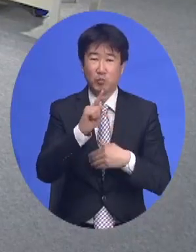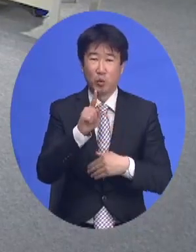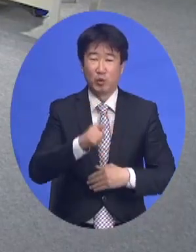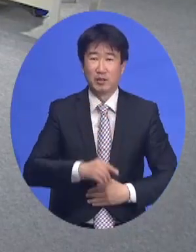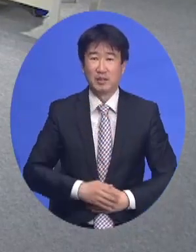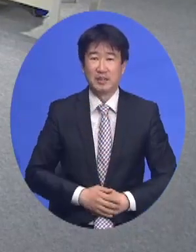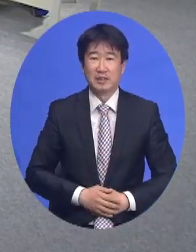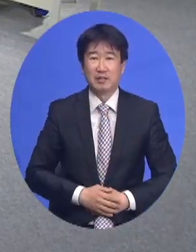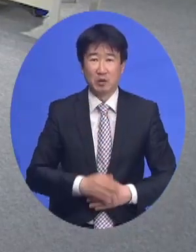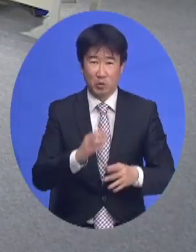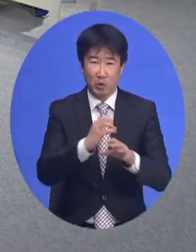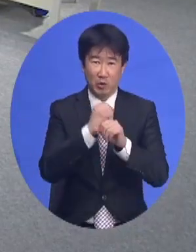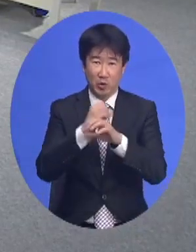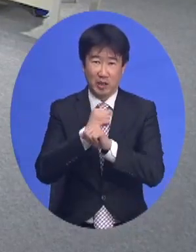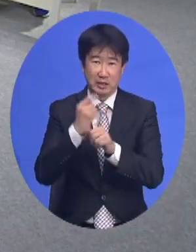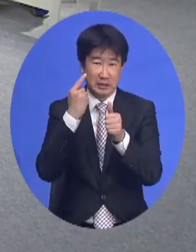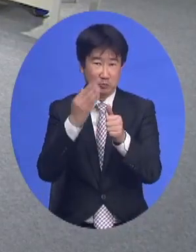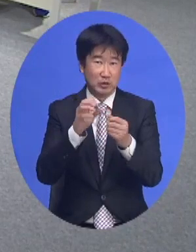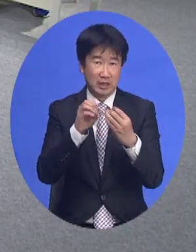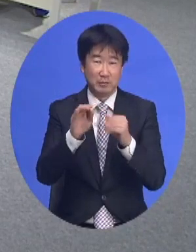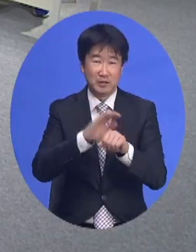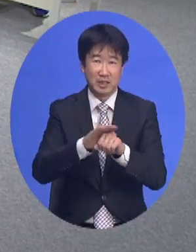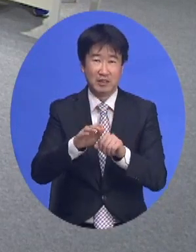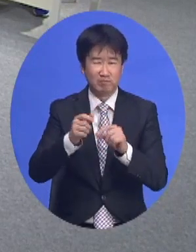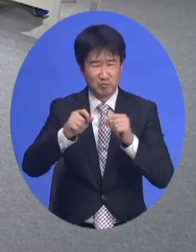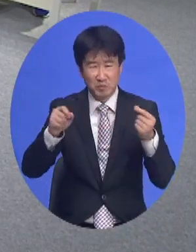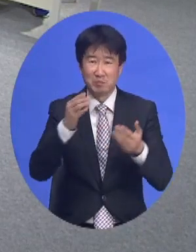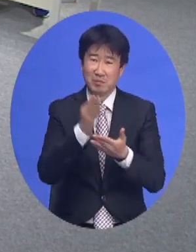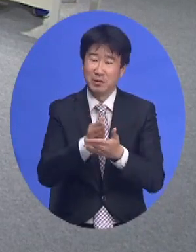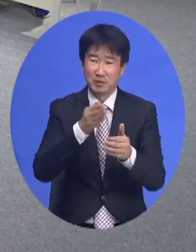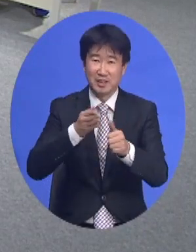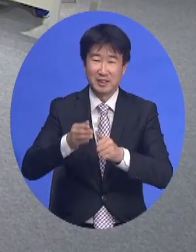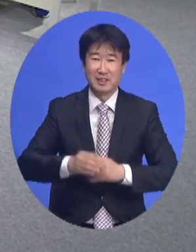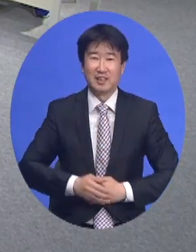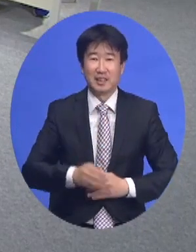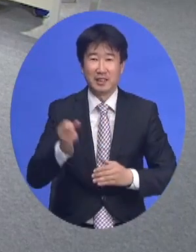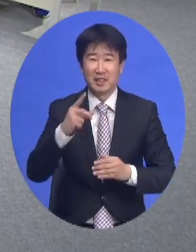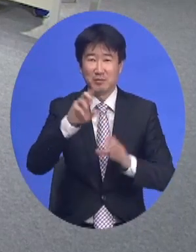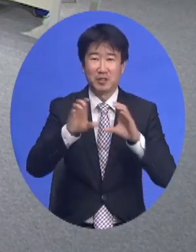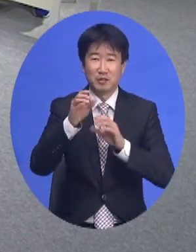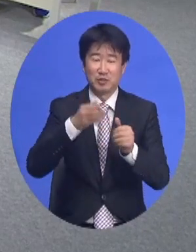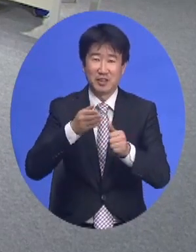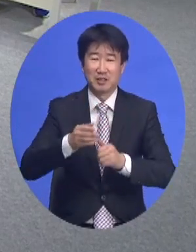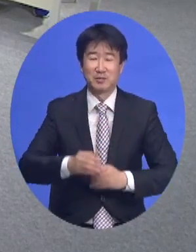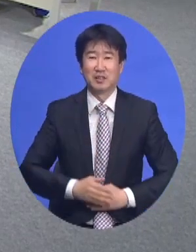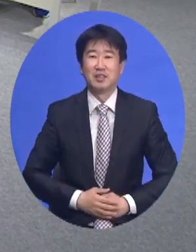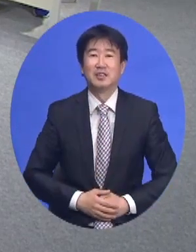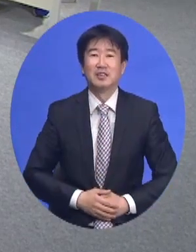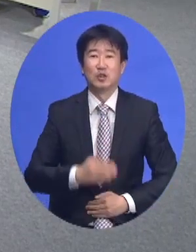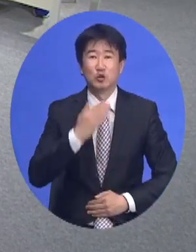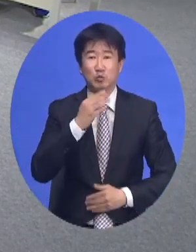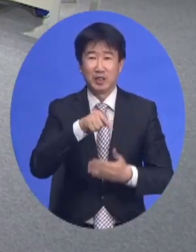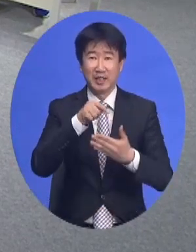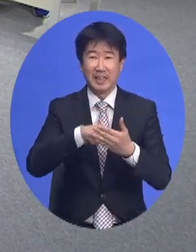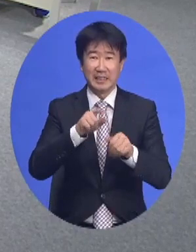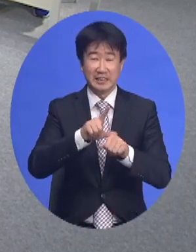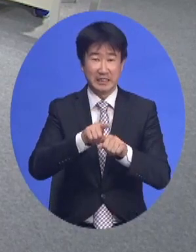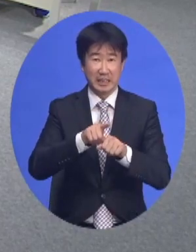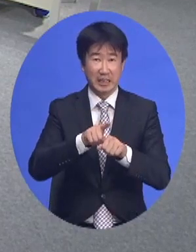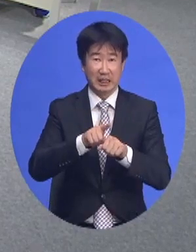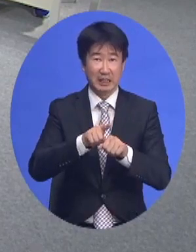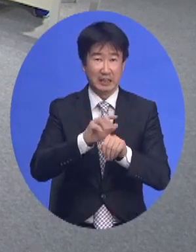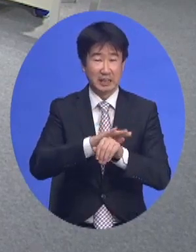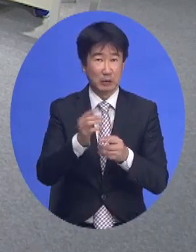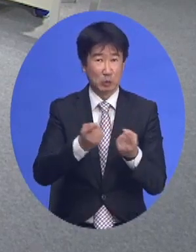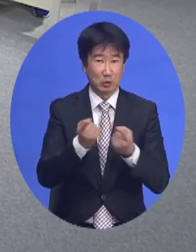좀 요약해서 질문하고 답변해 주시길 부탁드리겠습니다. 다시 한번 당부드리겠고요. 그리고 9분 안에 시간을 좀